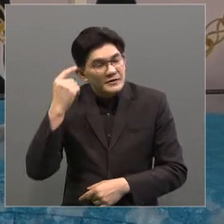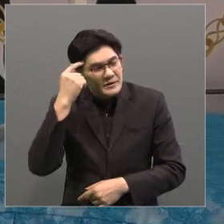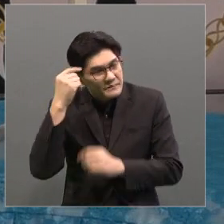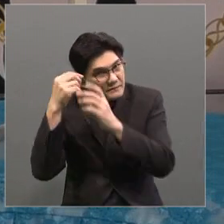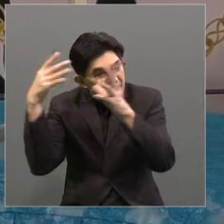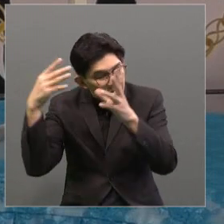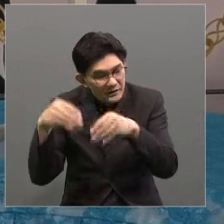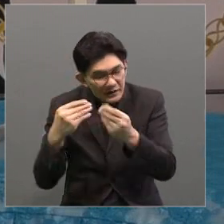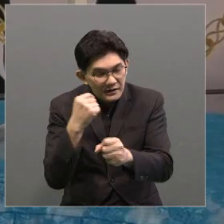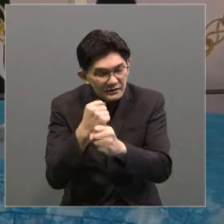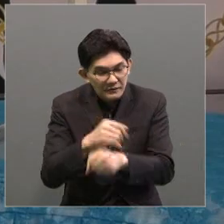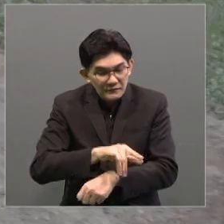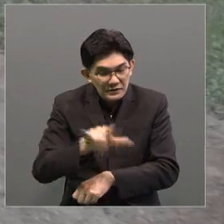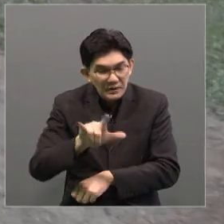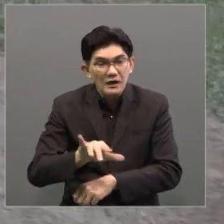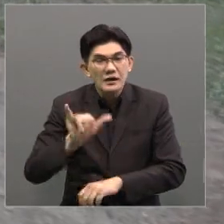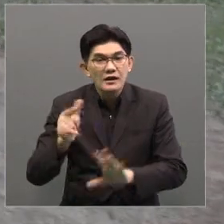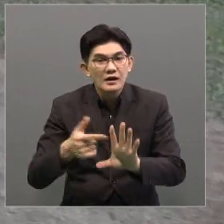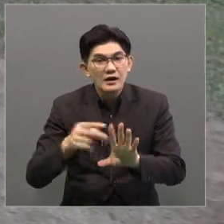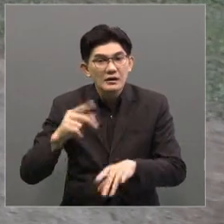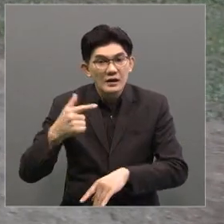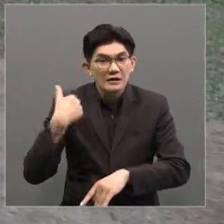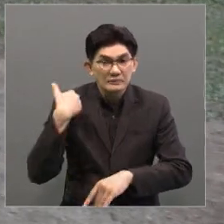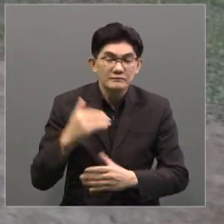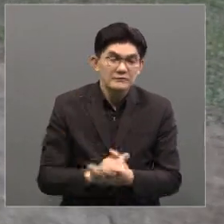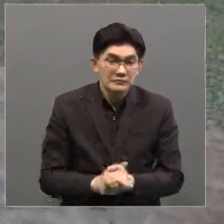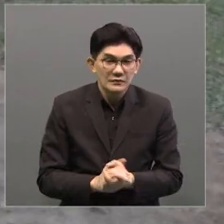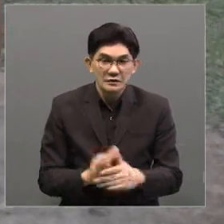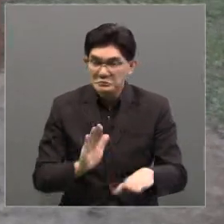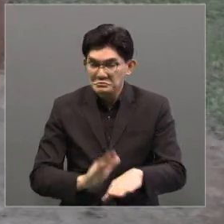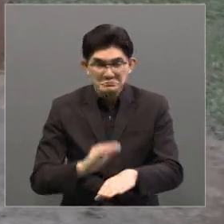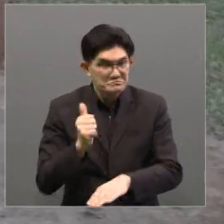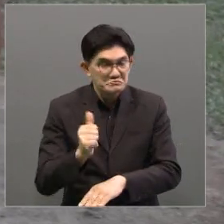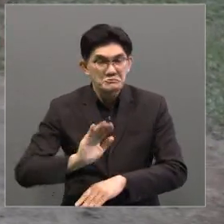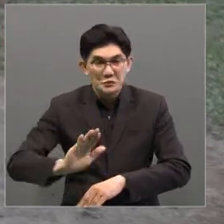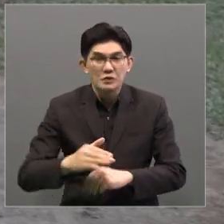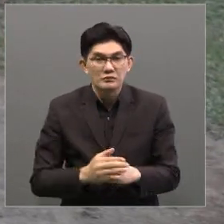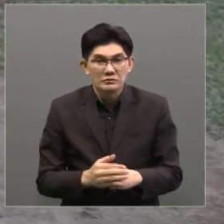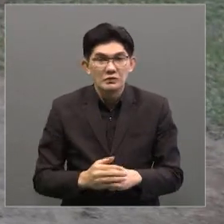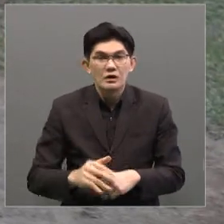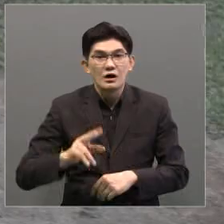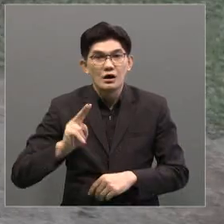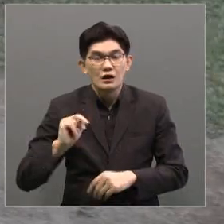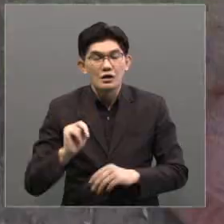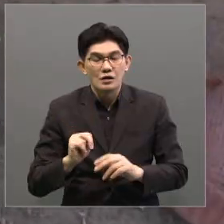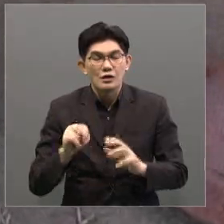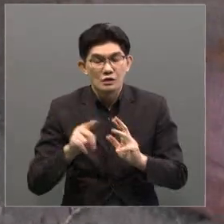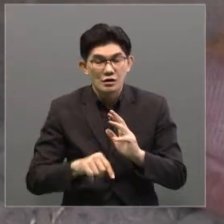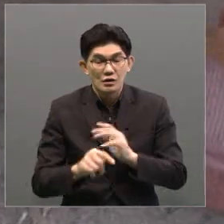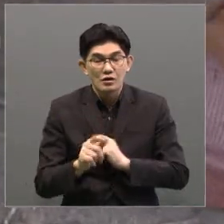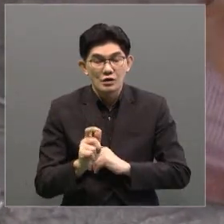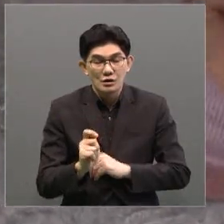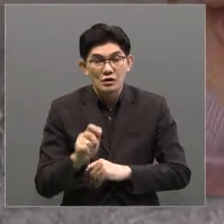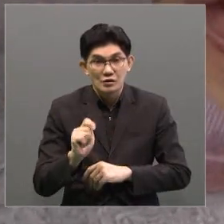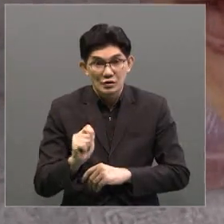ครื่องบินพลังงานยางครับ อีกหนึ่งในยอดฝีมือของกลุ่มนักบินน้อยภูดินน้องน็อตนครินทร์ลอดสุดซึ่งกำลังศึกษ